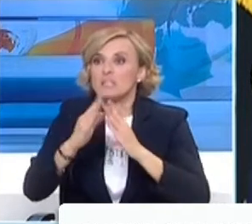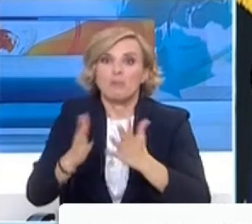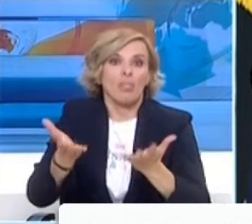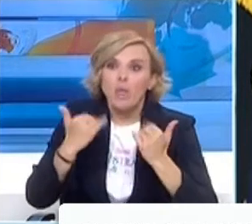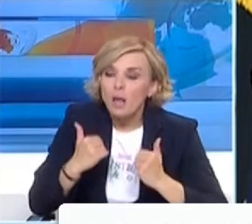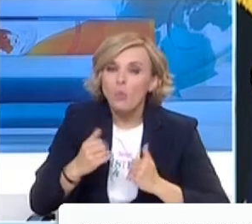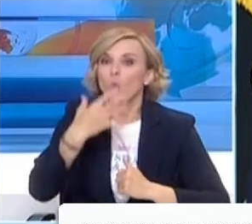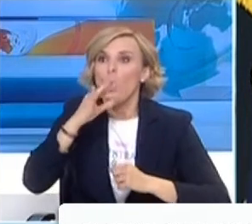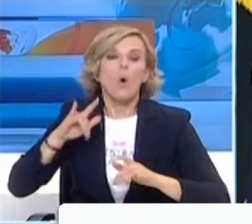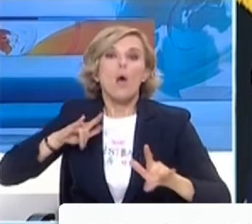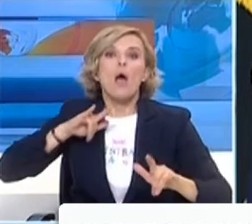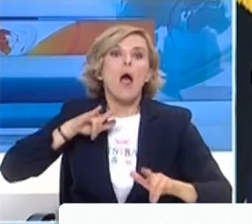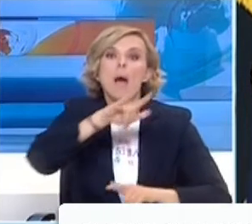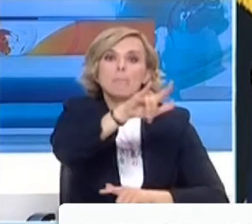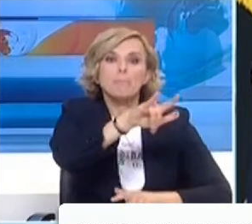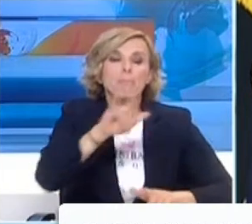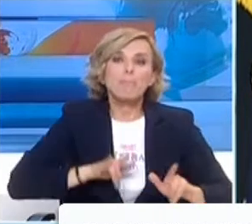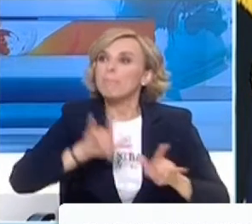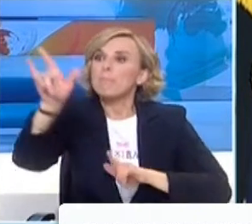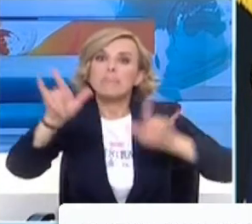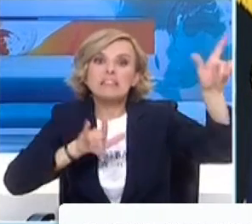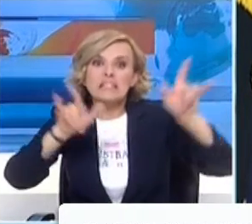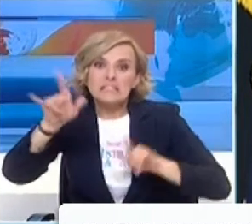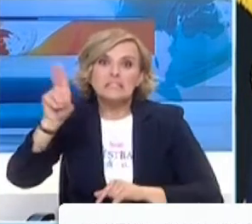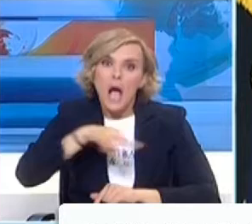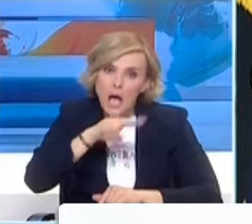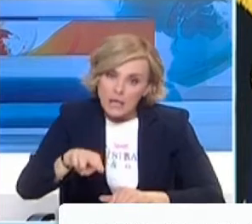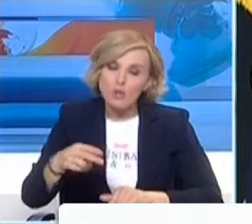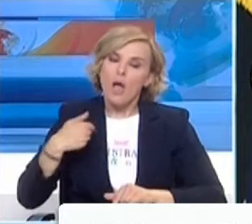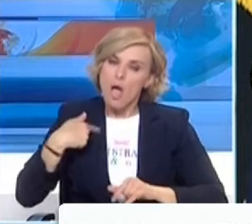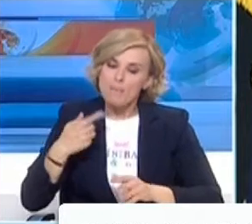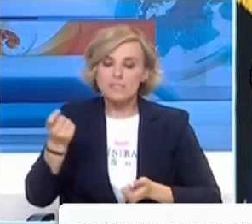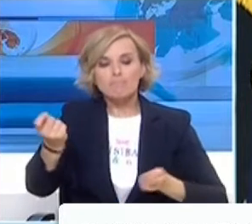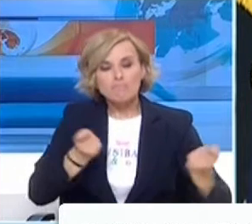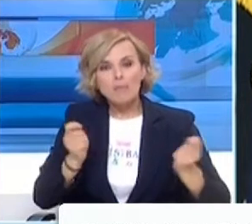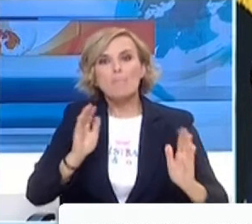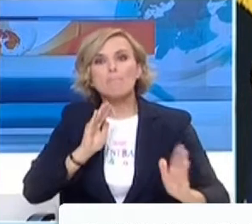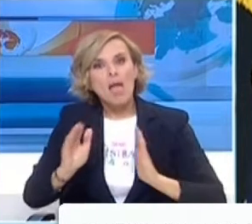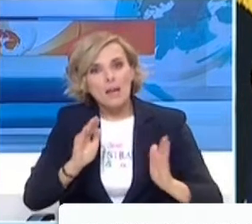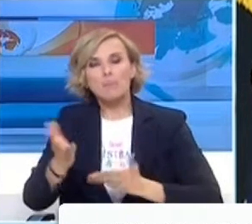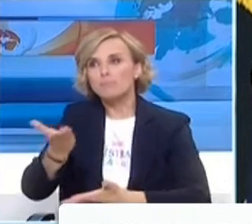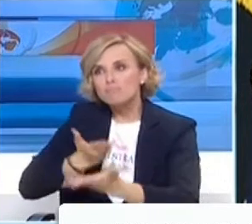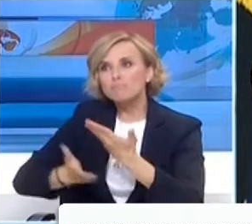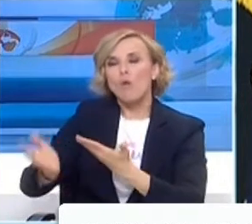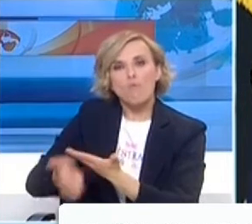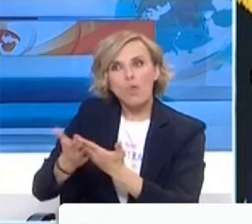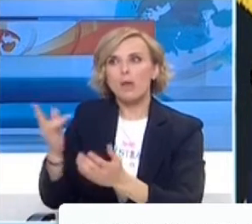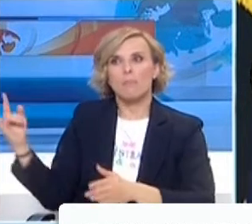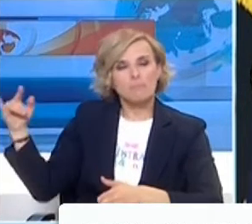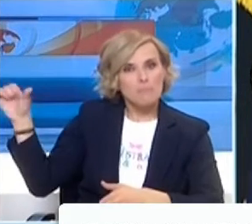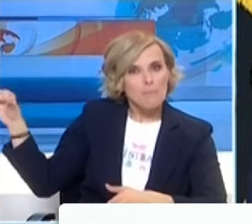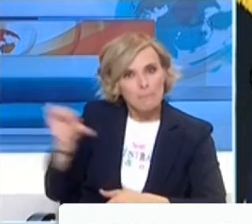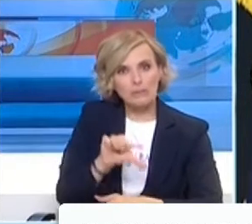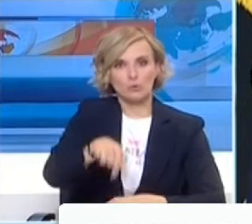είναι εγκλωβισμένοι από πτήσεις τράνσιτ. Θα ήθελα να υπενθυμίσω για ακόμη μια φορά ότι τίποτα δεν έχει κρυφεί ακόμα. Και θα ήθελα να το τονίσω αυτό